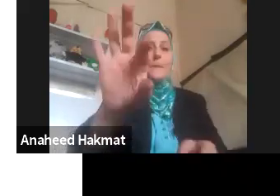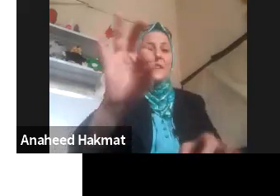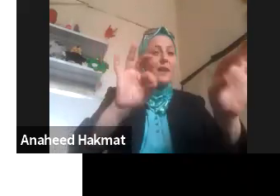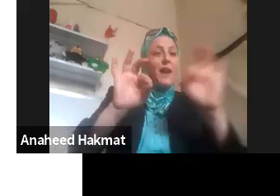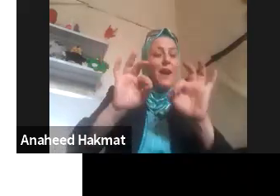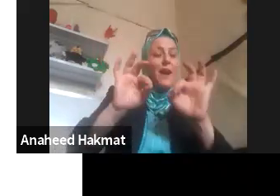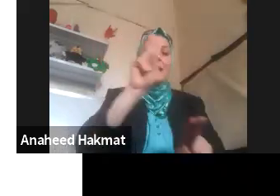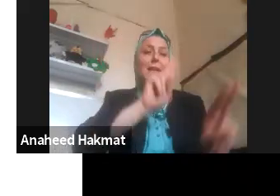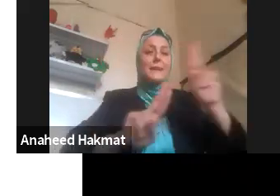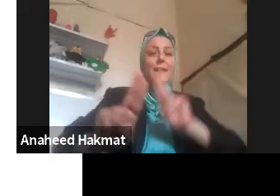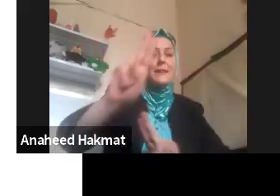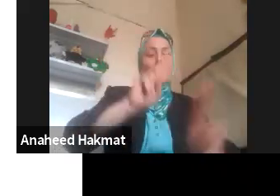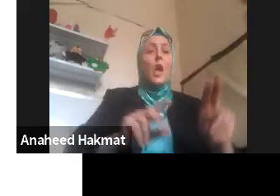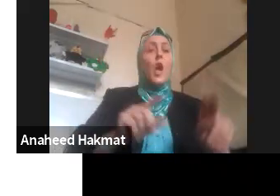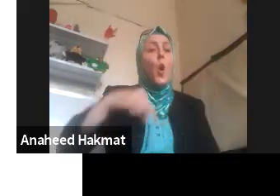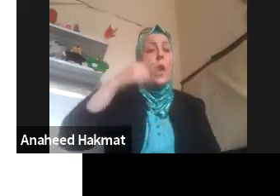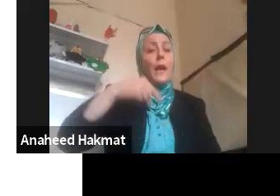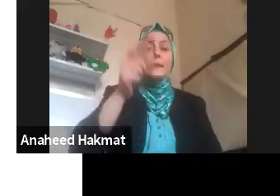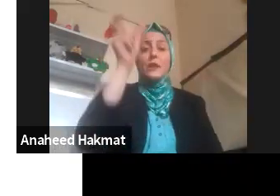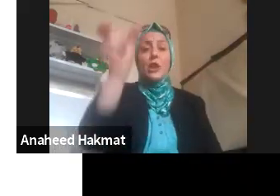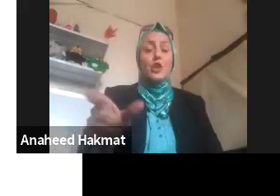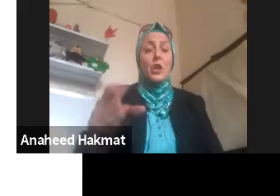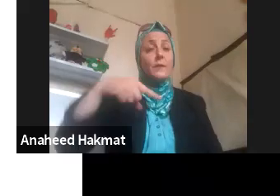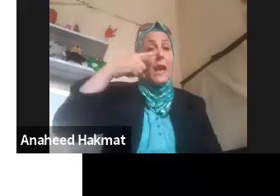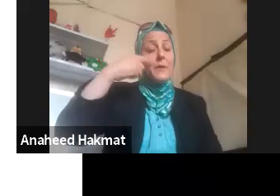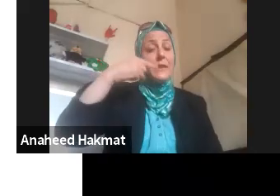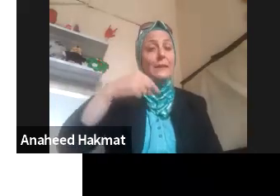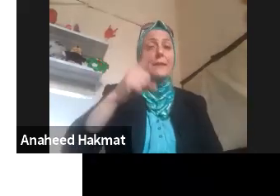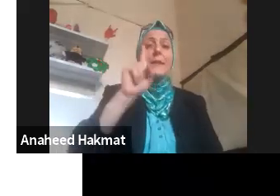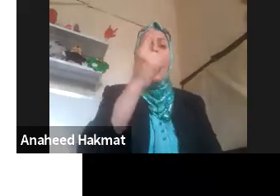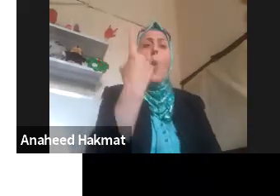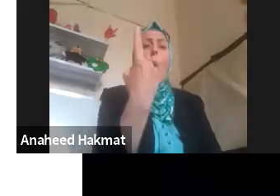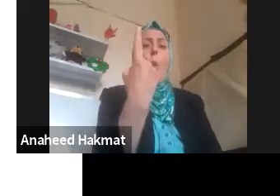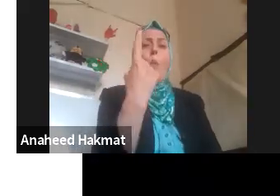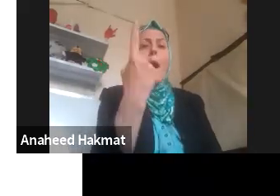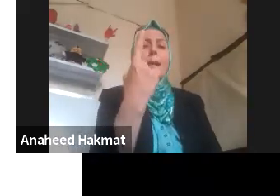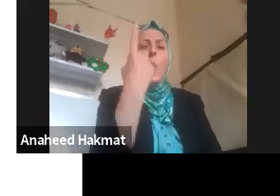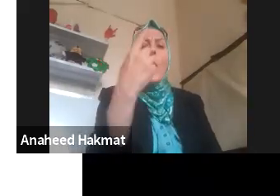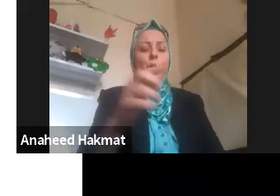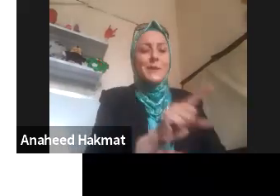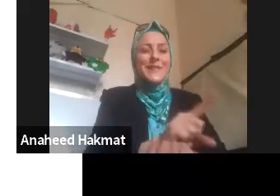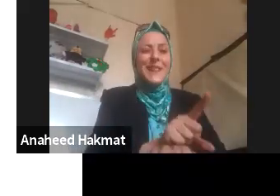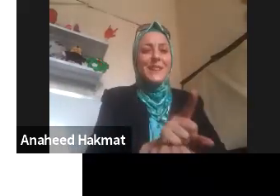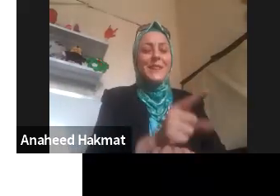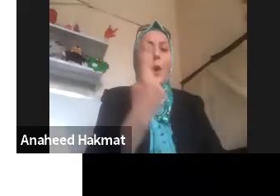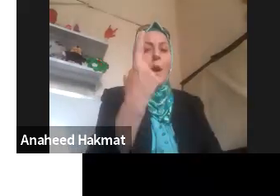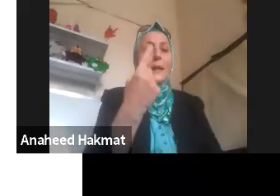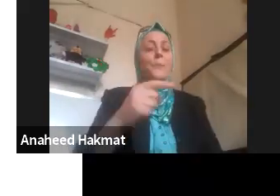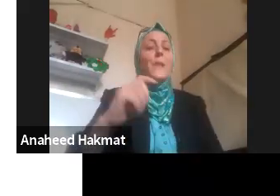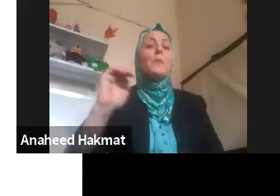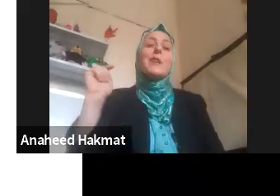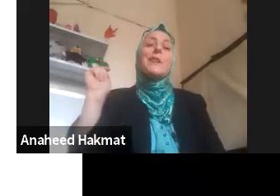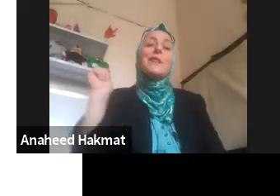وسنعطي كل متحدث يعني دقيقة أو دقيقة ونص للإجابة بشكل سريع، لأنه حسب ما قال لي أيمن